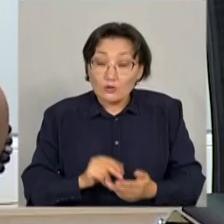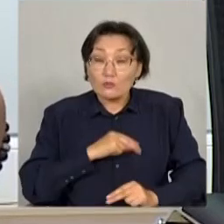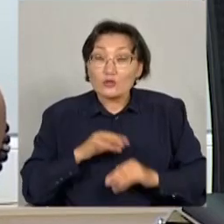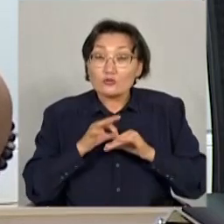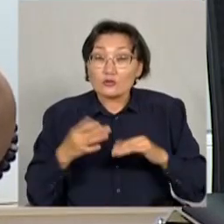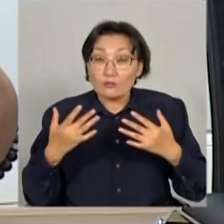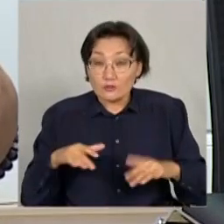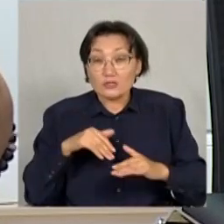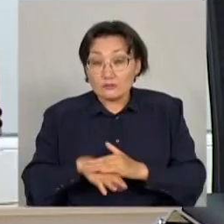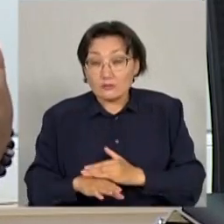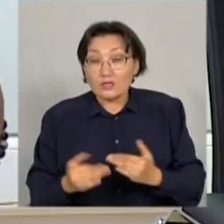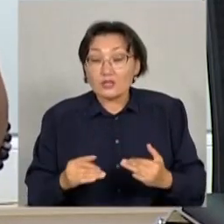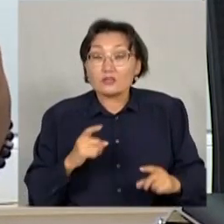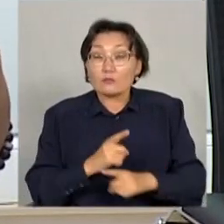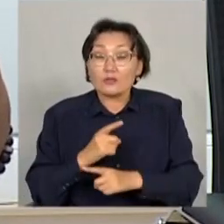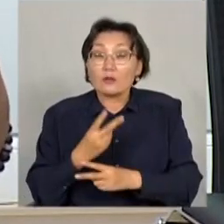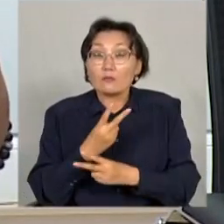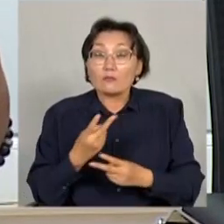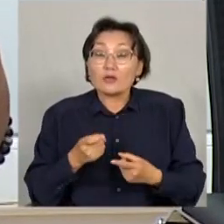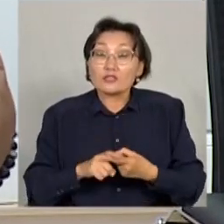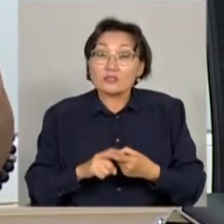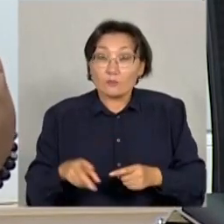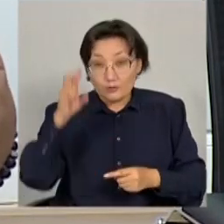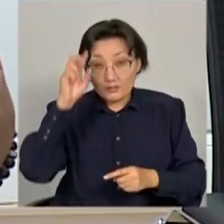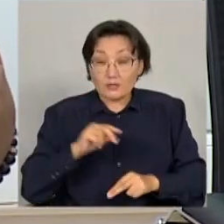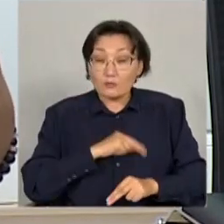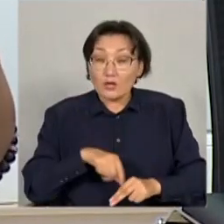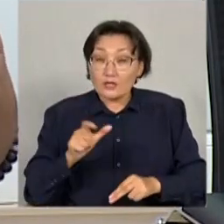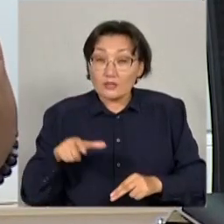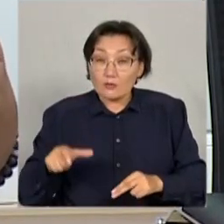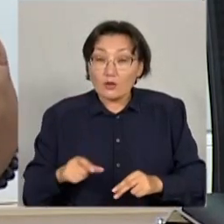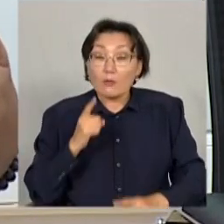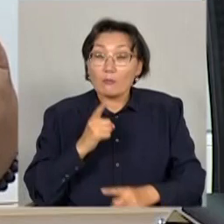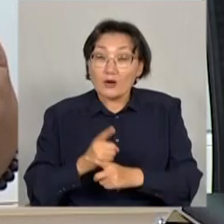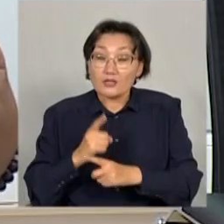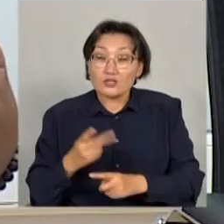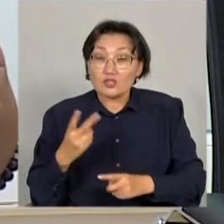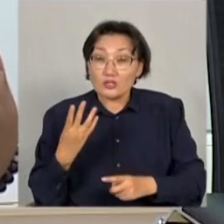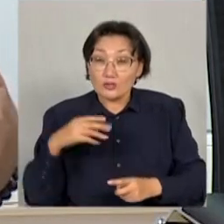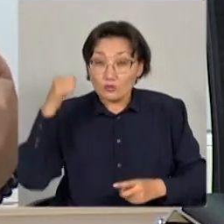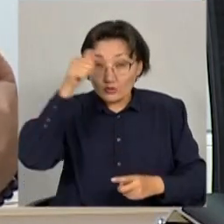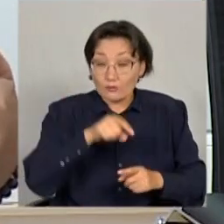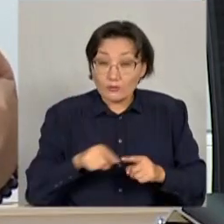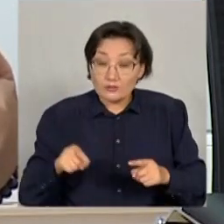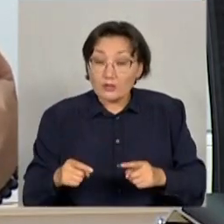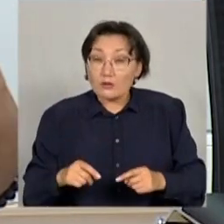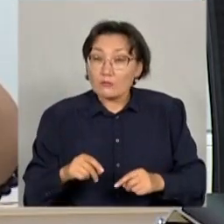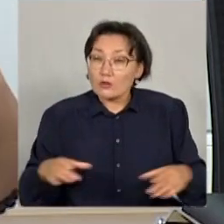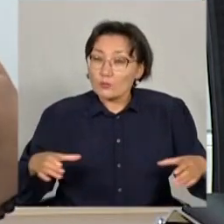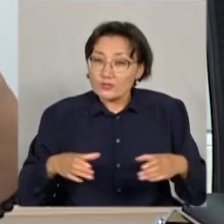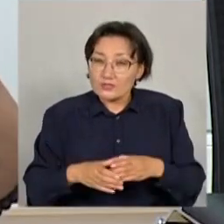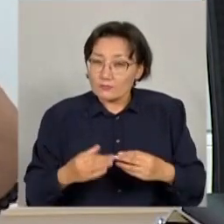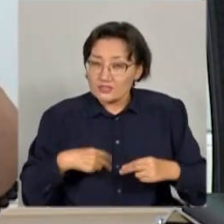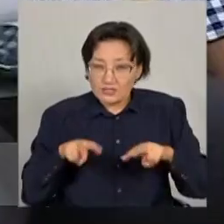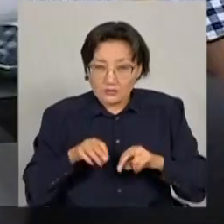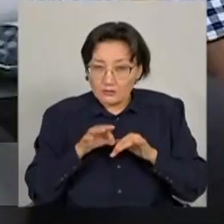zang talabına, şektevlerge baylanıstı özleriniz bilestir o. Memleketlik kizmetçilerge moratori 2024 yılga deyin. Ol merdiger mekemelerde biz